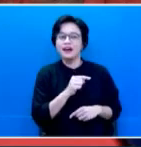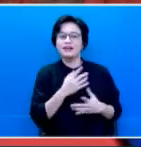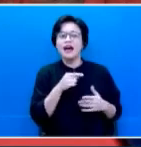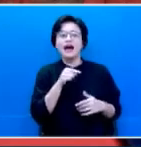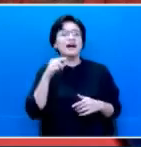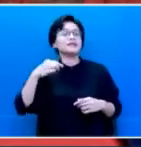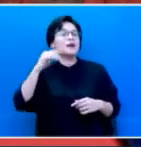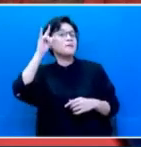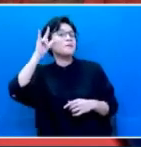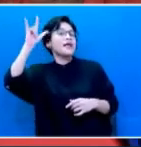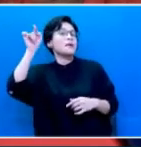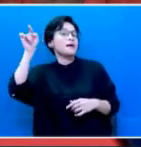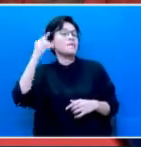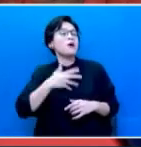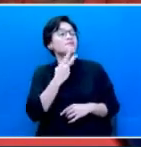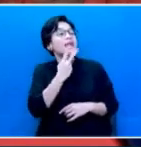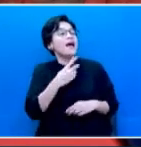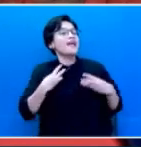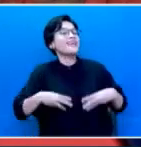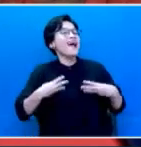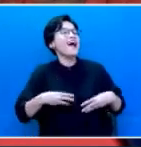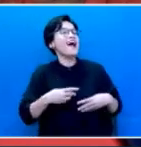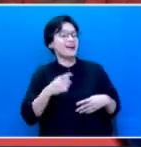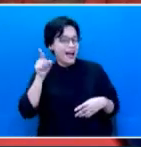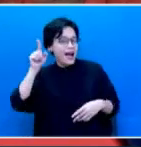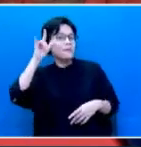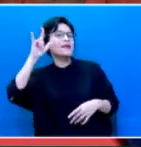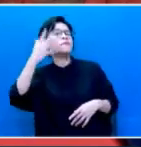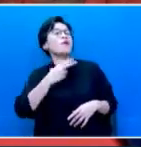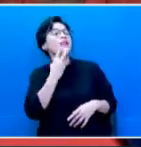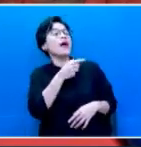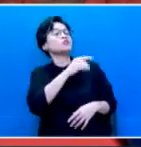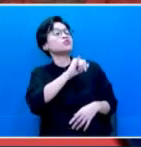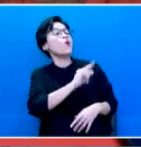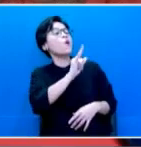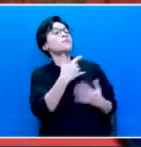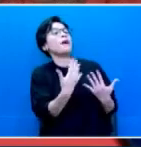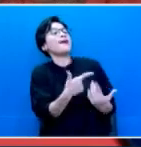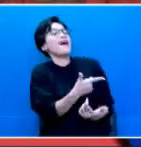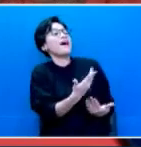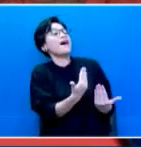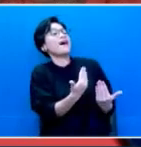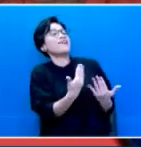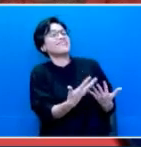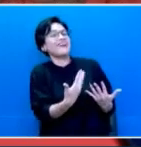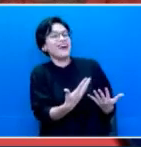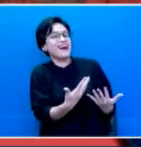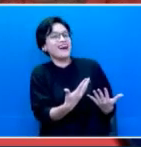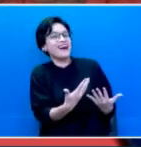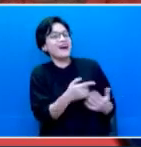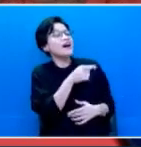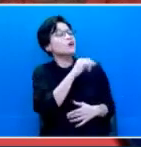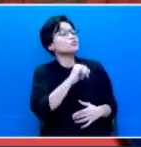yang ditunggu sebagai kader PDIP apa nih Jokowi apakah apa namanya eh apa